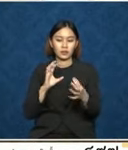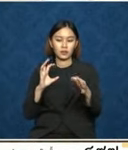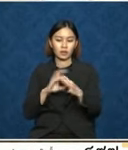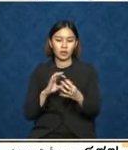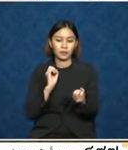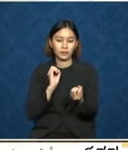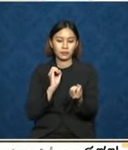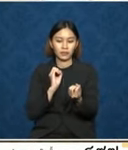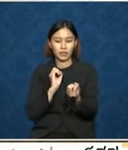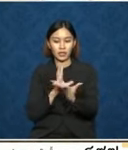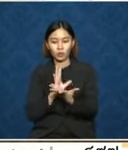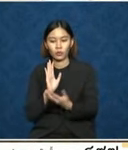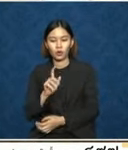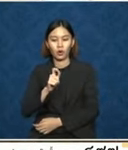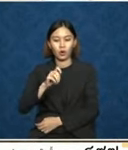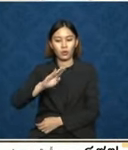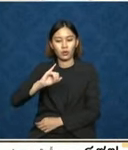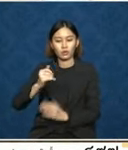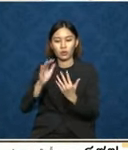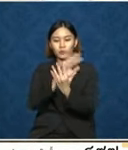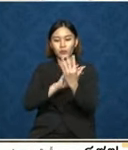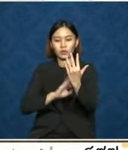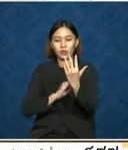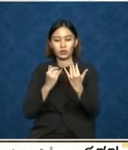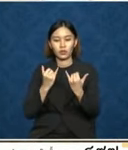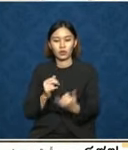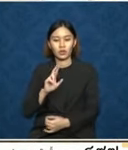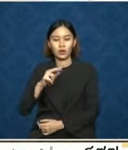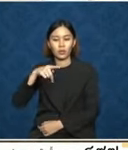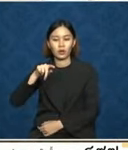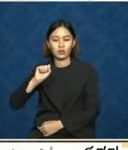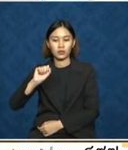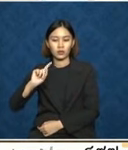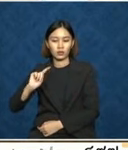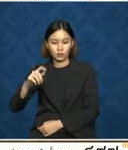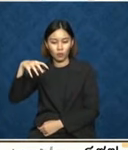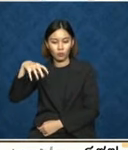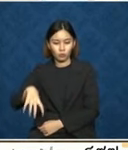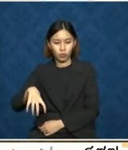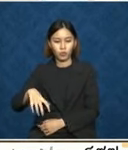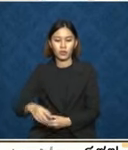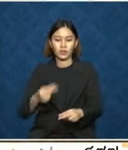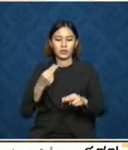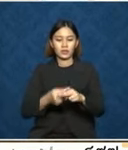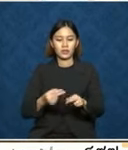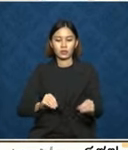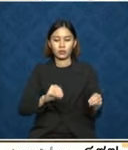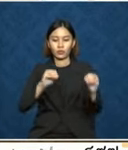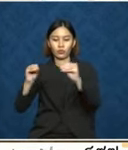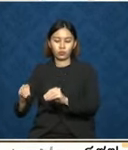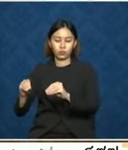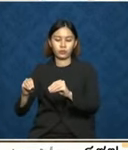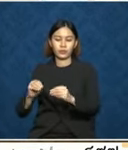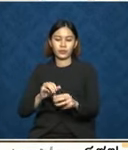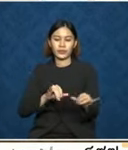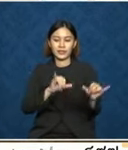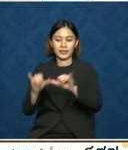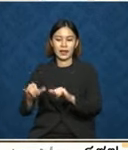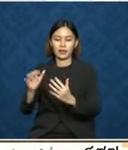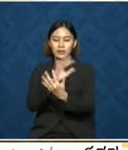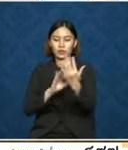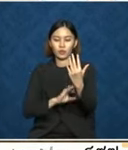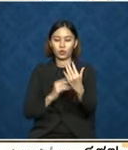อบจทั่วประเทศซึ่งได้รับถ่ายโอนบสตหรือโรงพยาบาลส่งเสริมสุขภาพชุมชนมาทั่วประเทศนั้นวัน